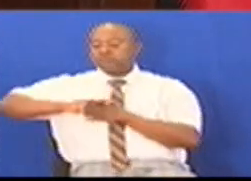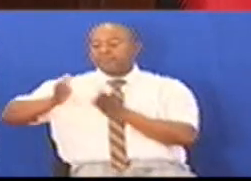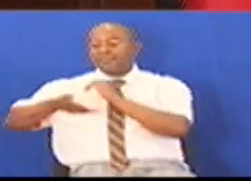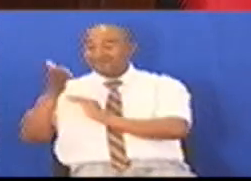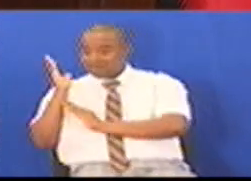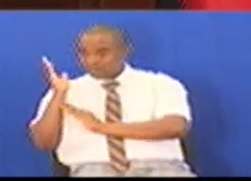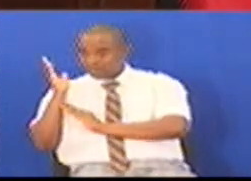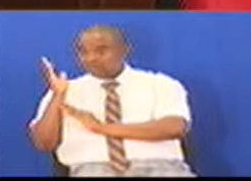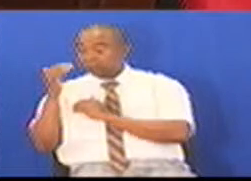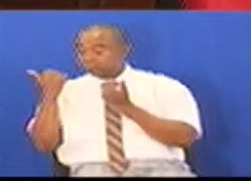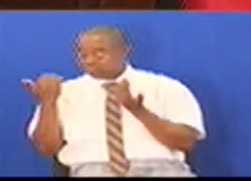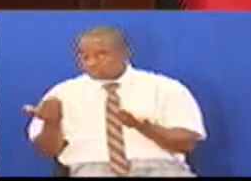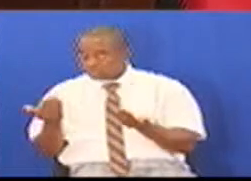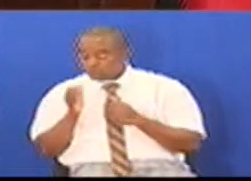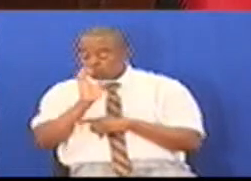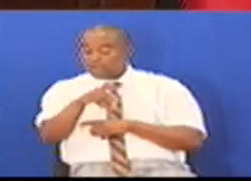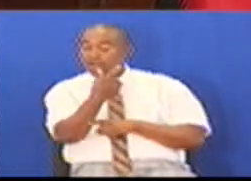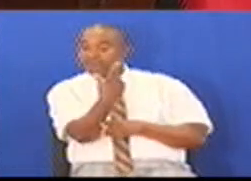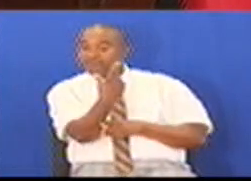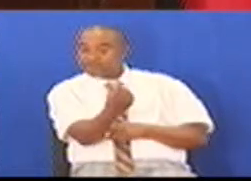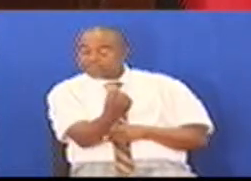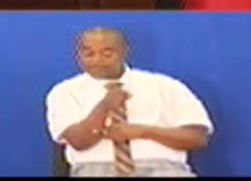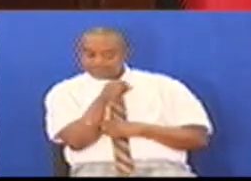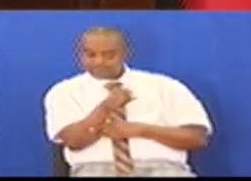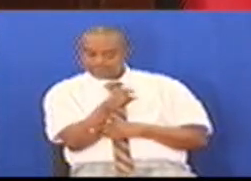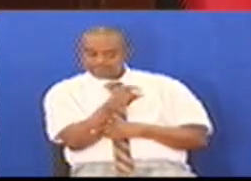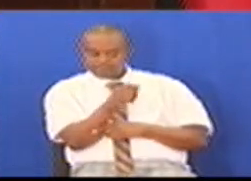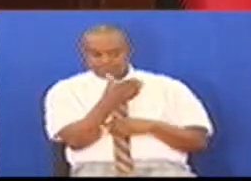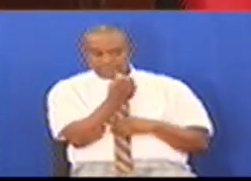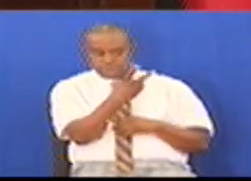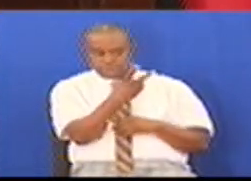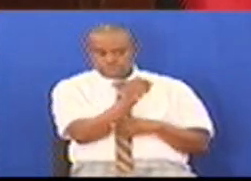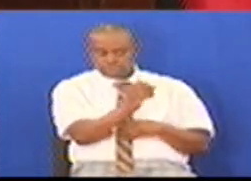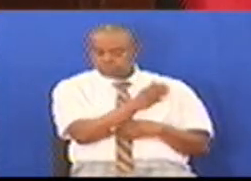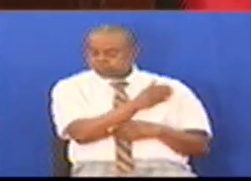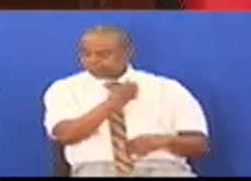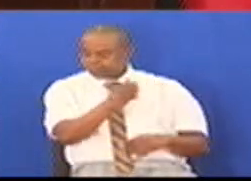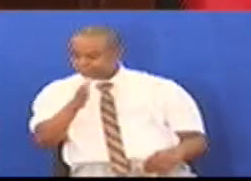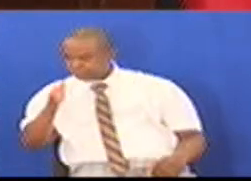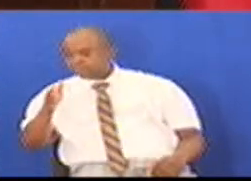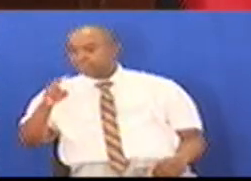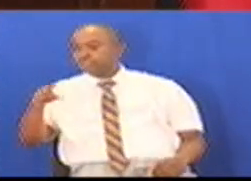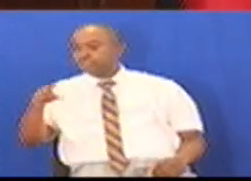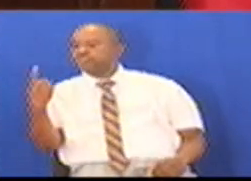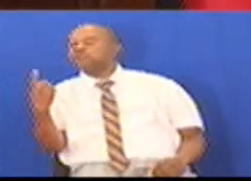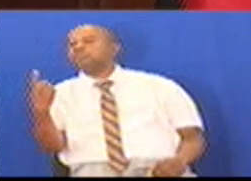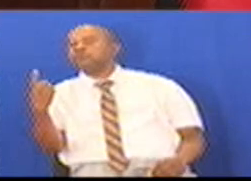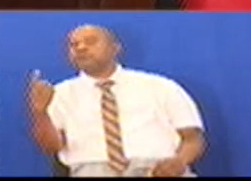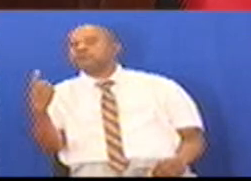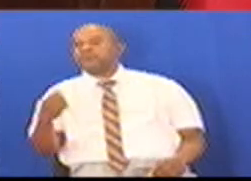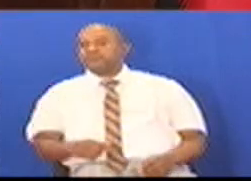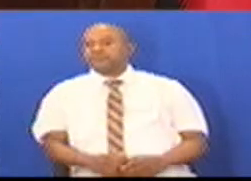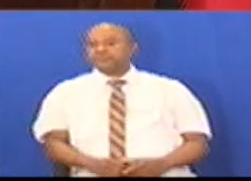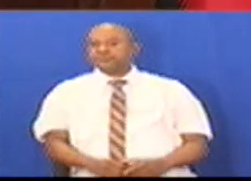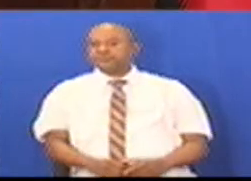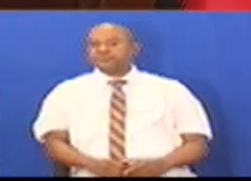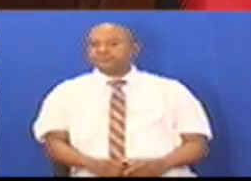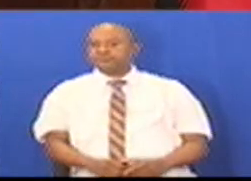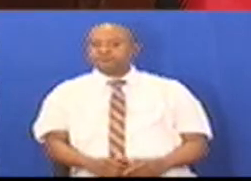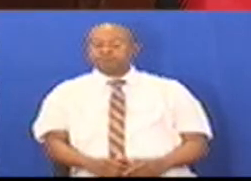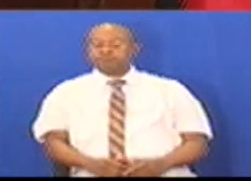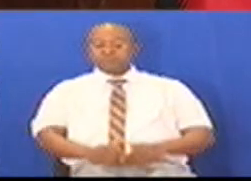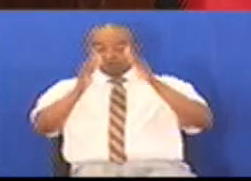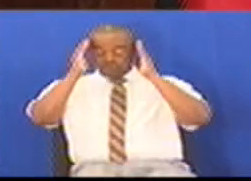serikali kwa mwaka wa fedha 2020 / 2021.